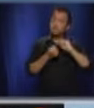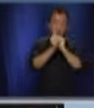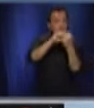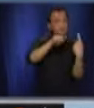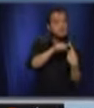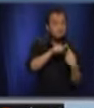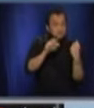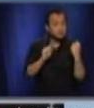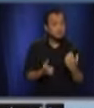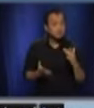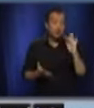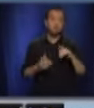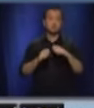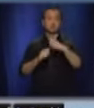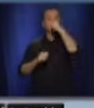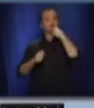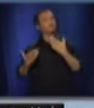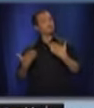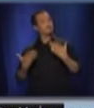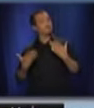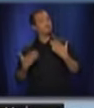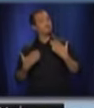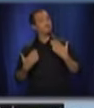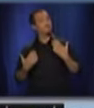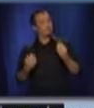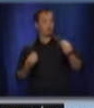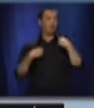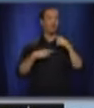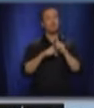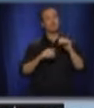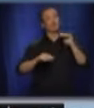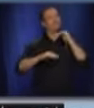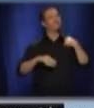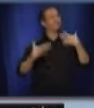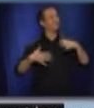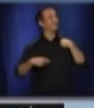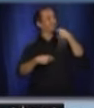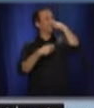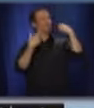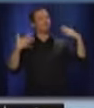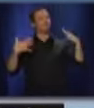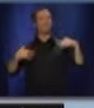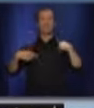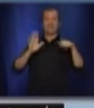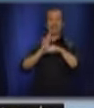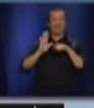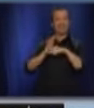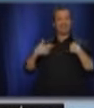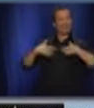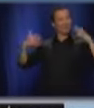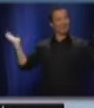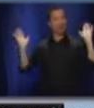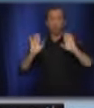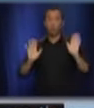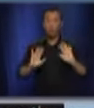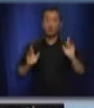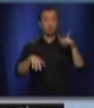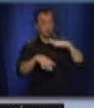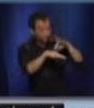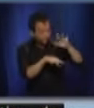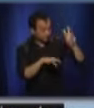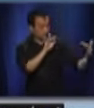trop tôt. Ce n'est pas une protection que d'aller se faire tester. On va se faire tester quand on est malade, quand on est en contact avec quelqu'un de malade ou